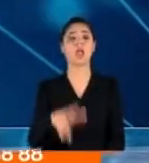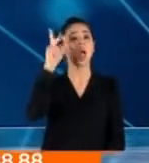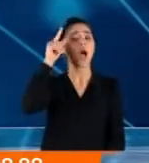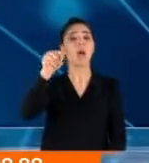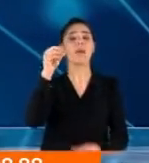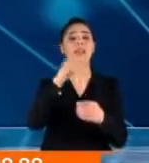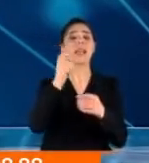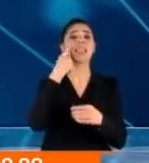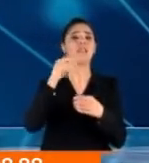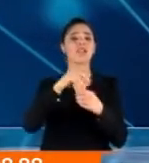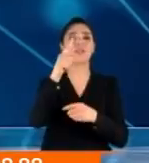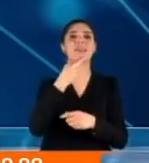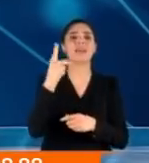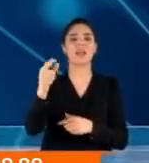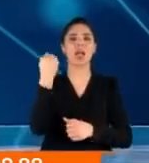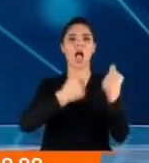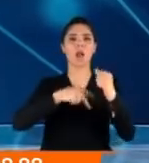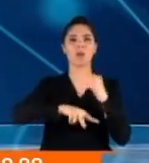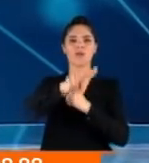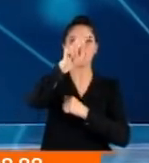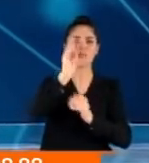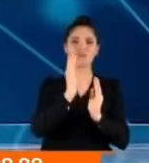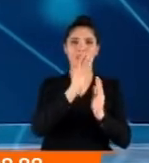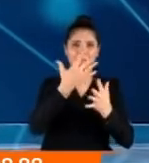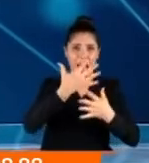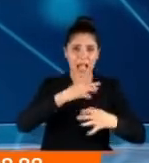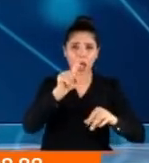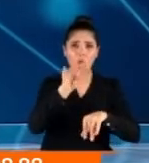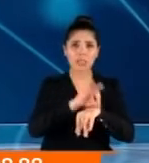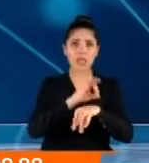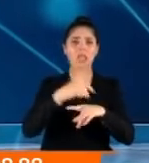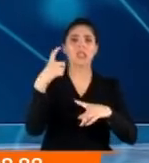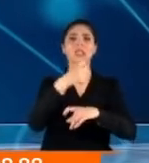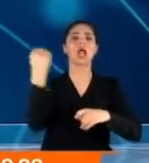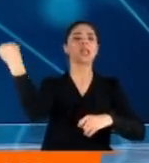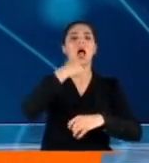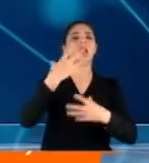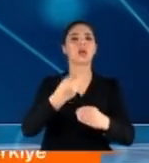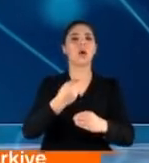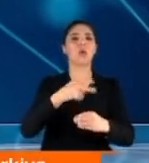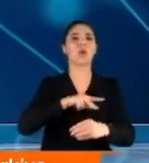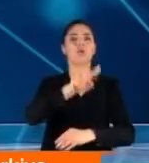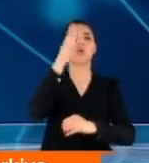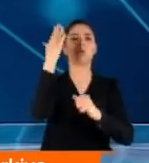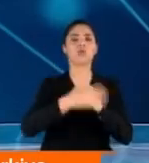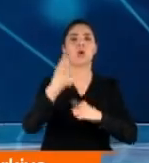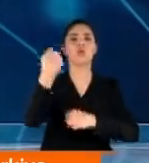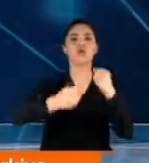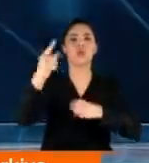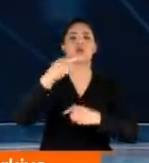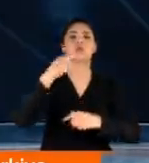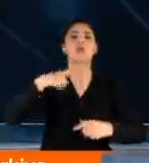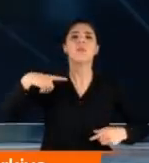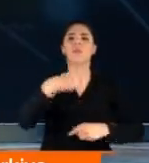Amerika Birleşik Devletleri'nde bir kadın aracıyla yola çıkmaya hazırlandığı sırada silahlı saldırıya uğradı. Yolu kesen bir sürücü kadını